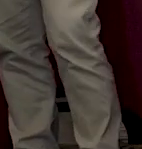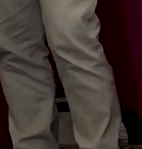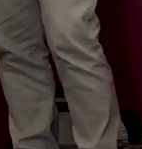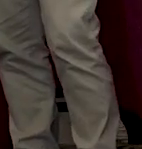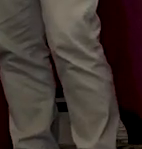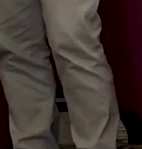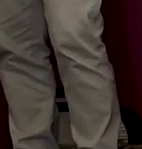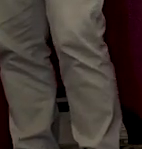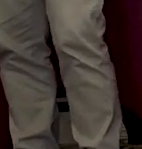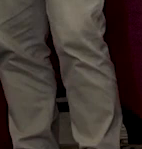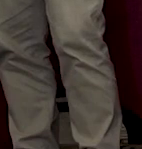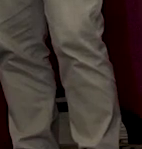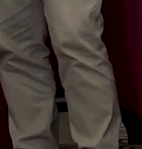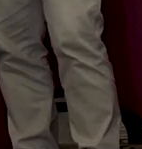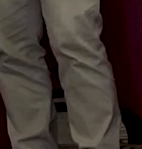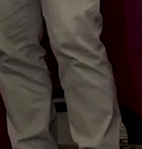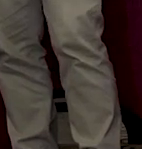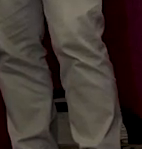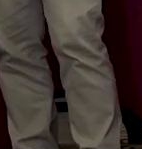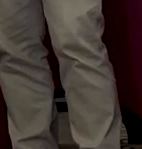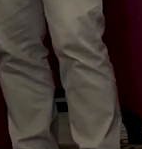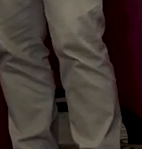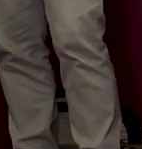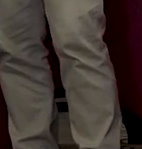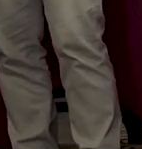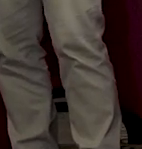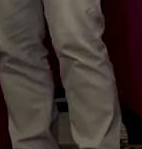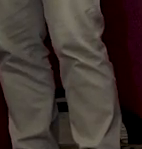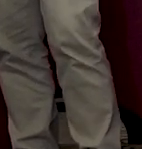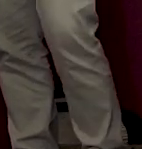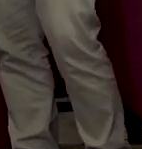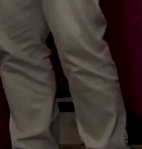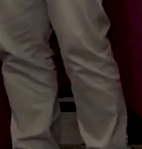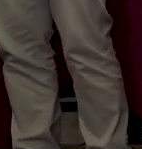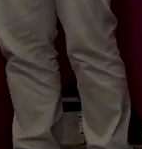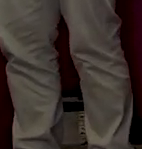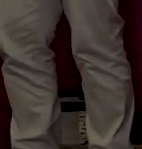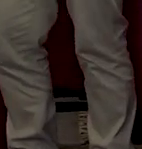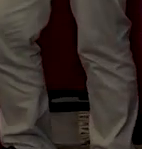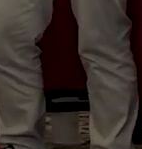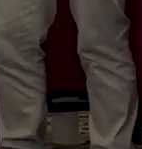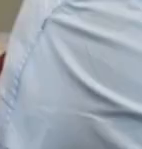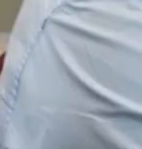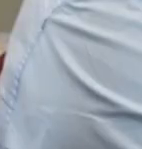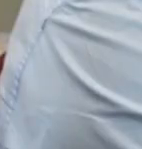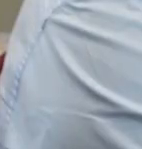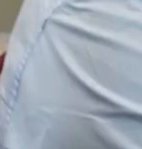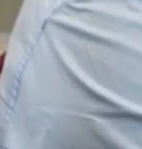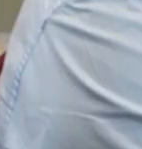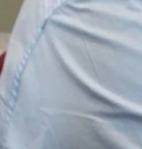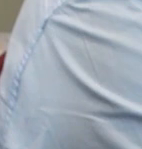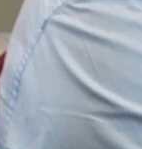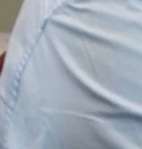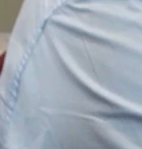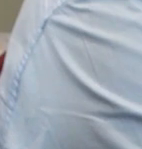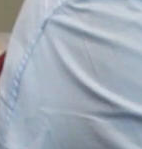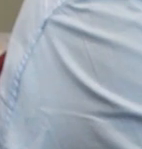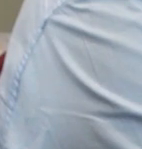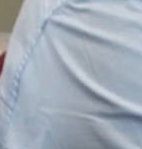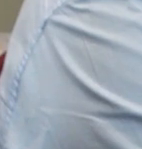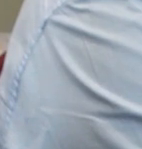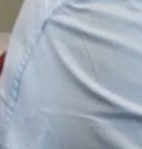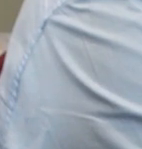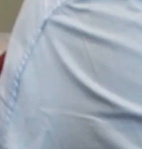terjadi Dia memang sudah di toko sebagai saksi itu ya betul jadi korban ia jadi banyak sebetulnya yang